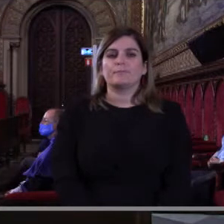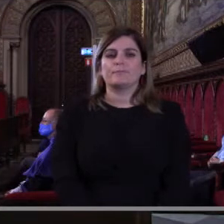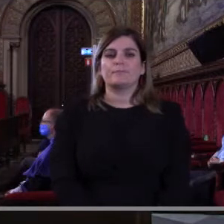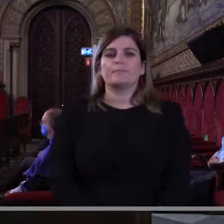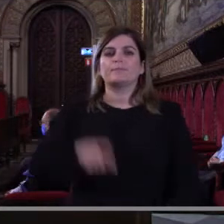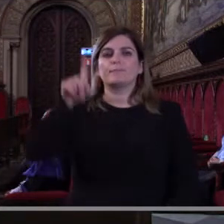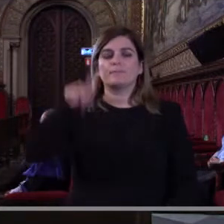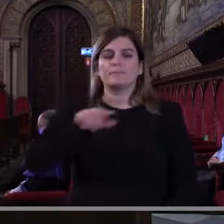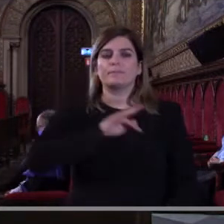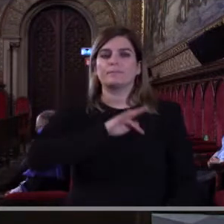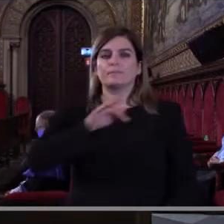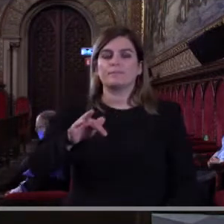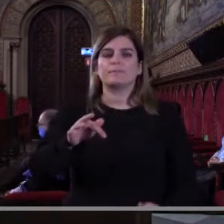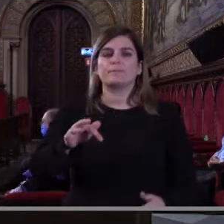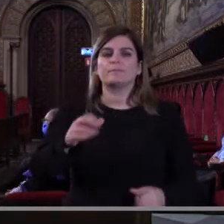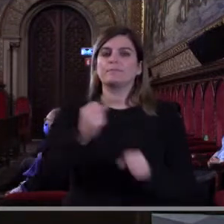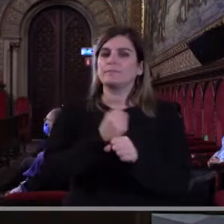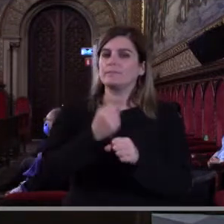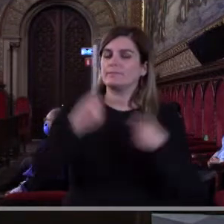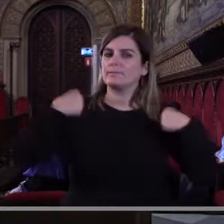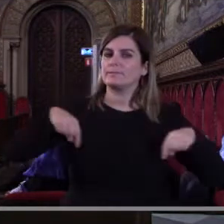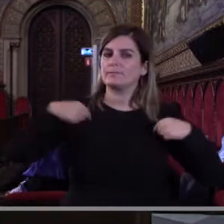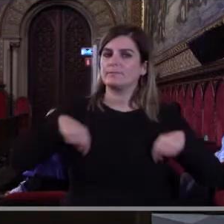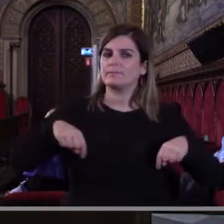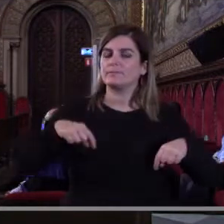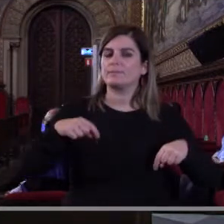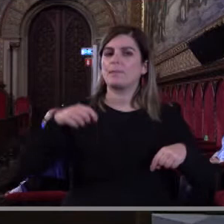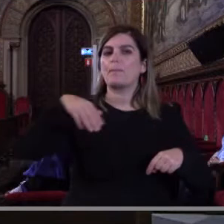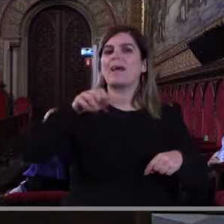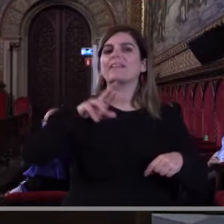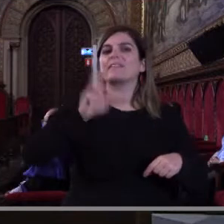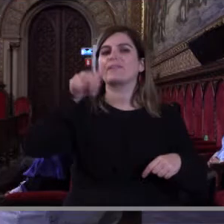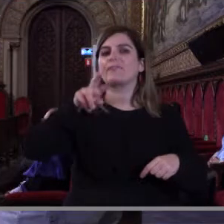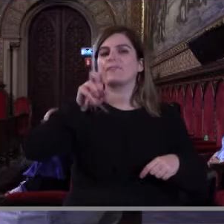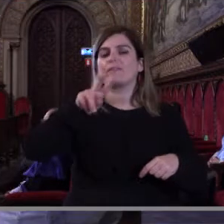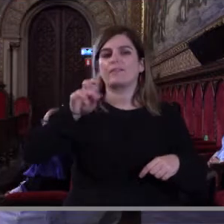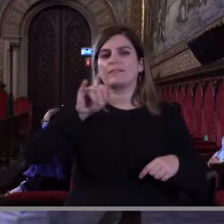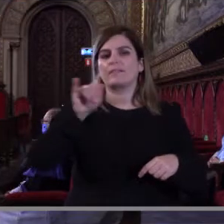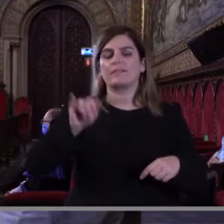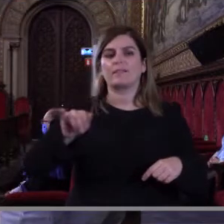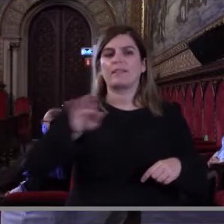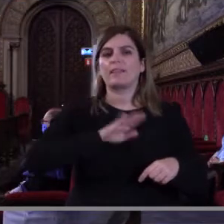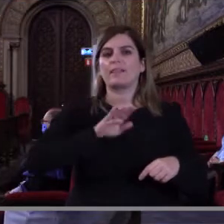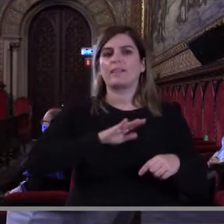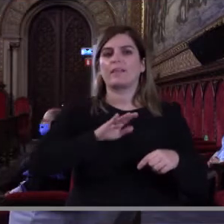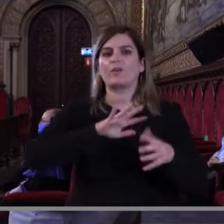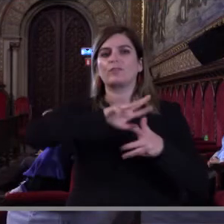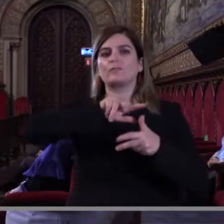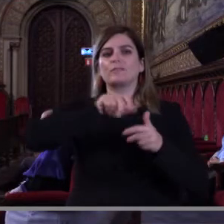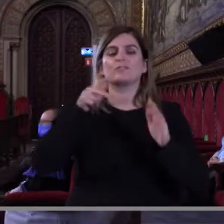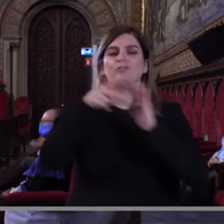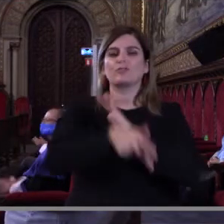També en reconeixement a la trajectòria docent individual al doctor Javier Martín Vide del Departament de Geografia de la Facultat de Geografia i